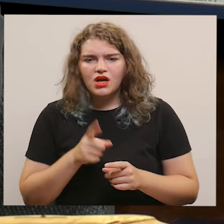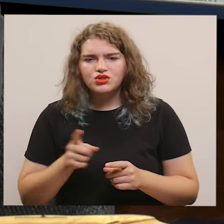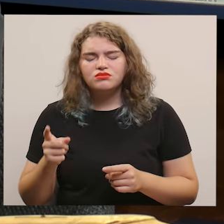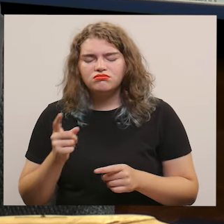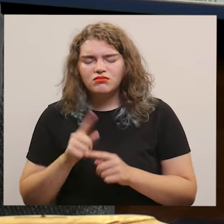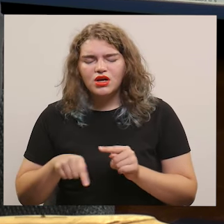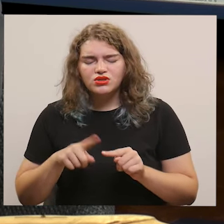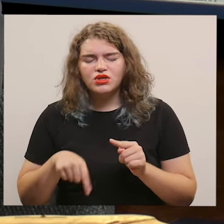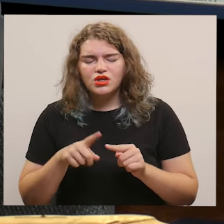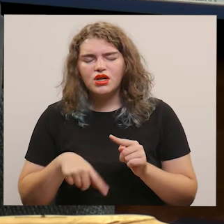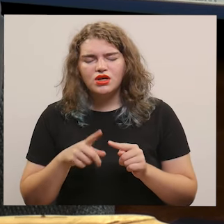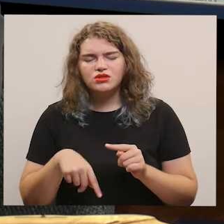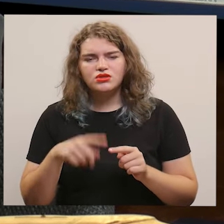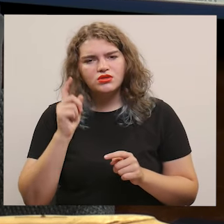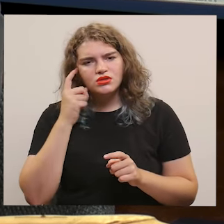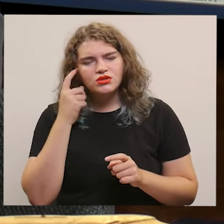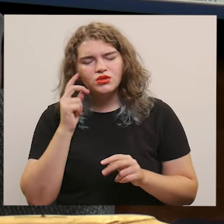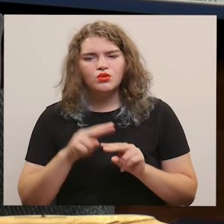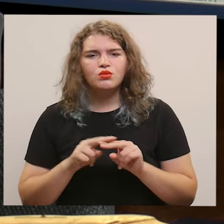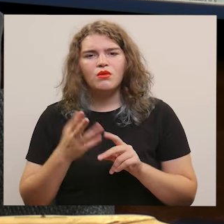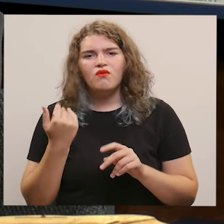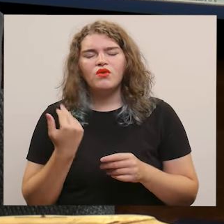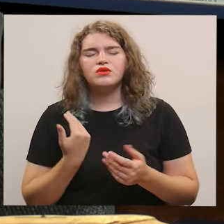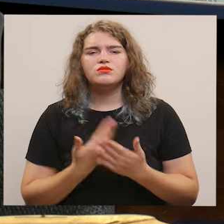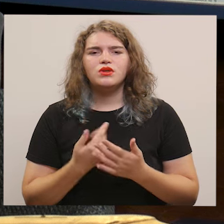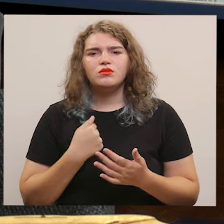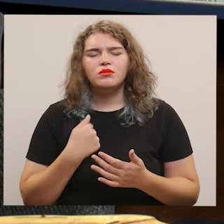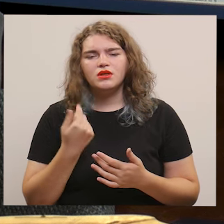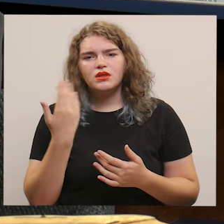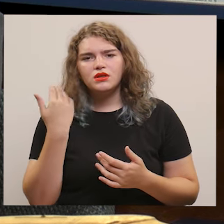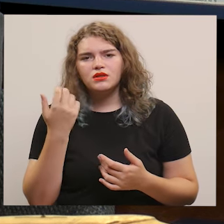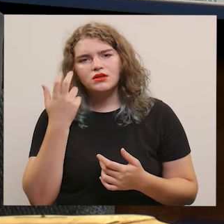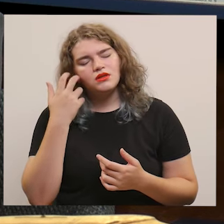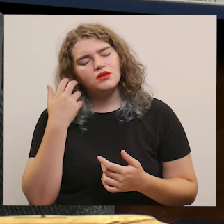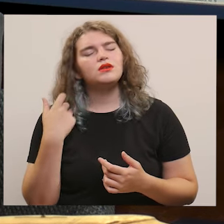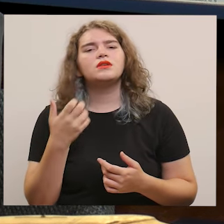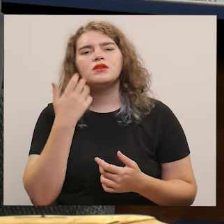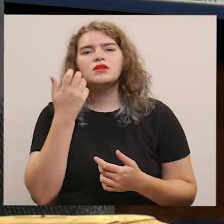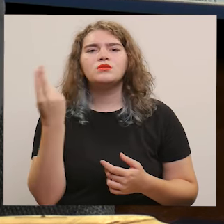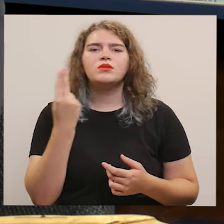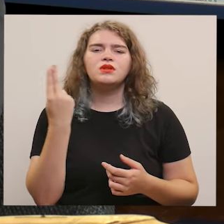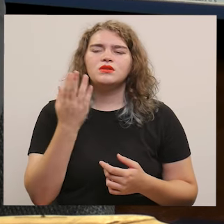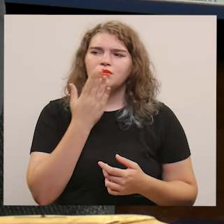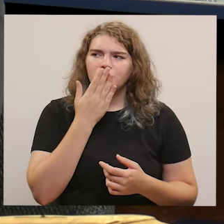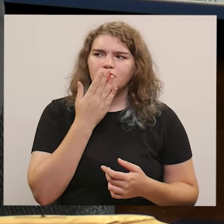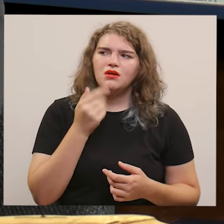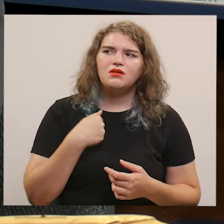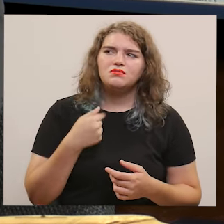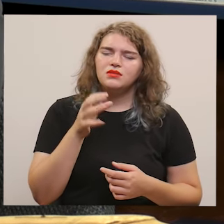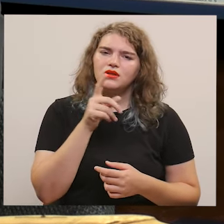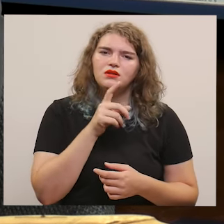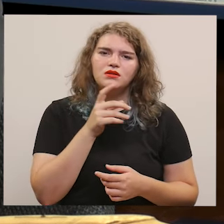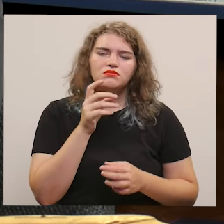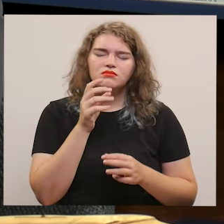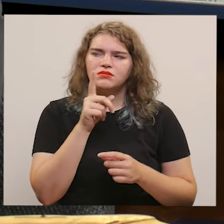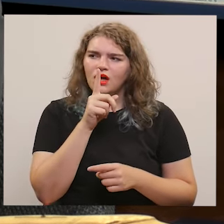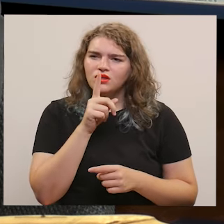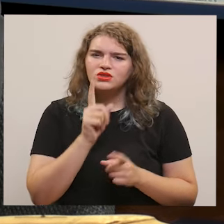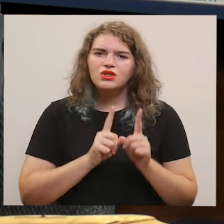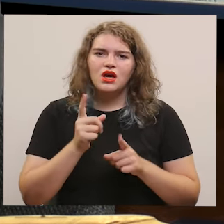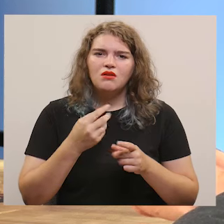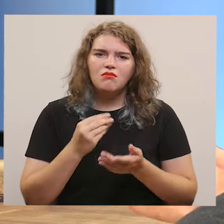gând. Cum a fost pentru mine atunci când Dumnezeu se părea că tace, dar eu totuși